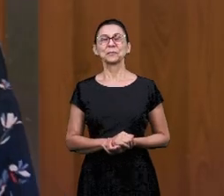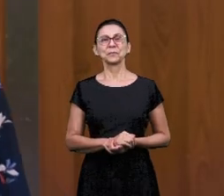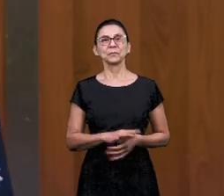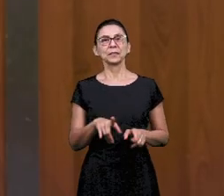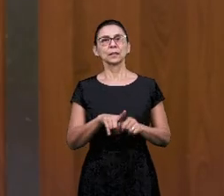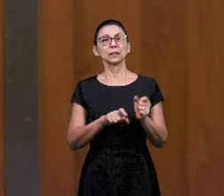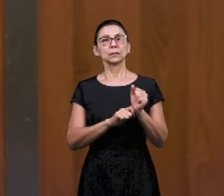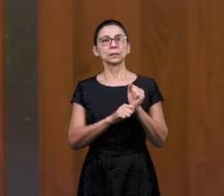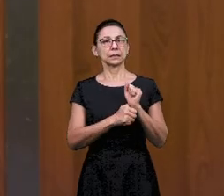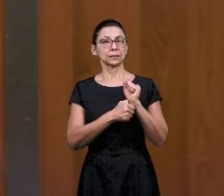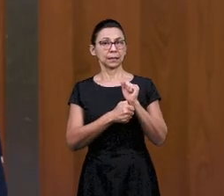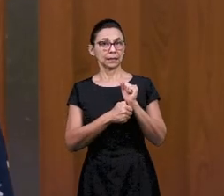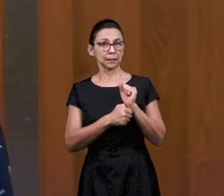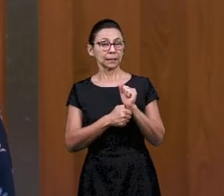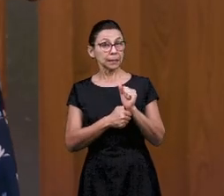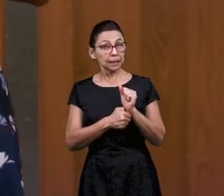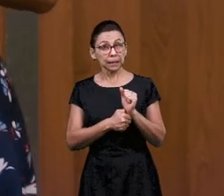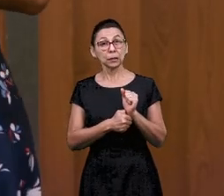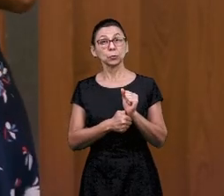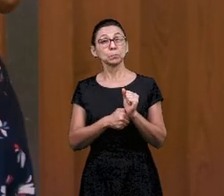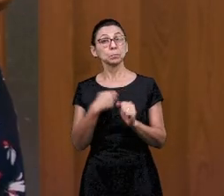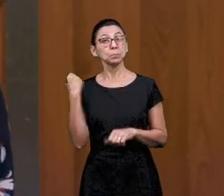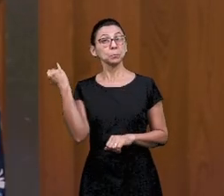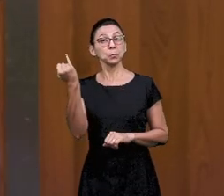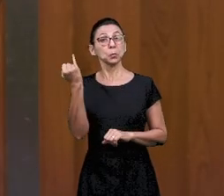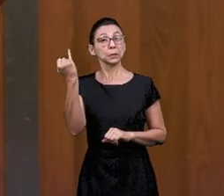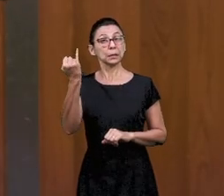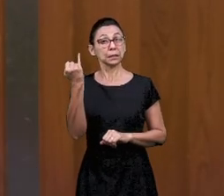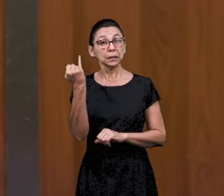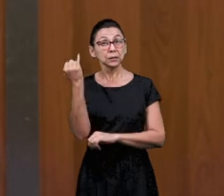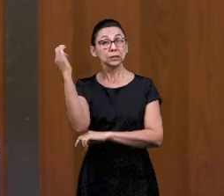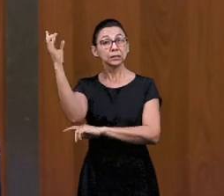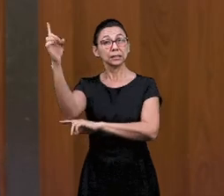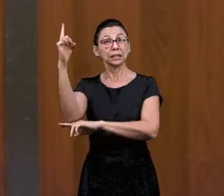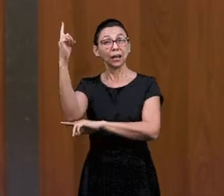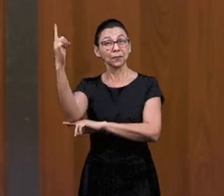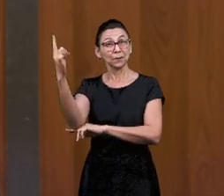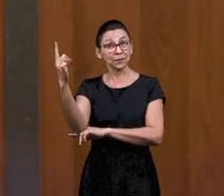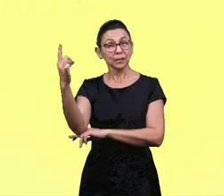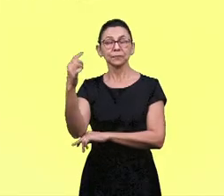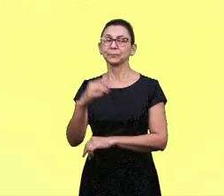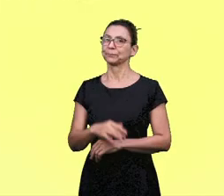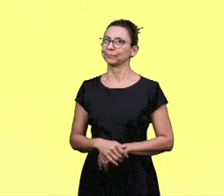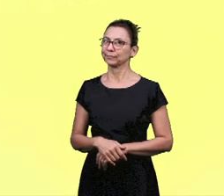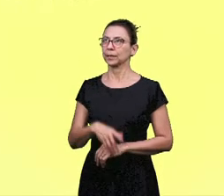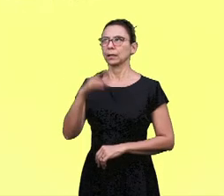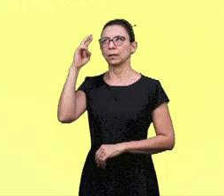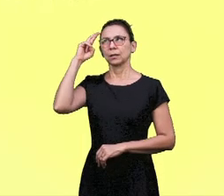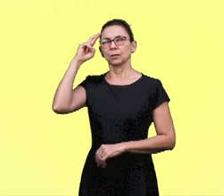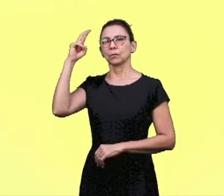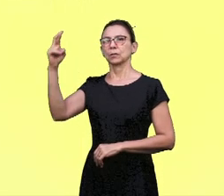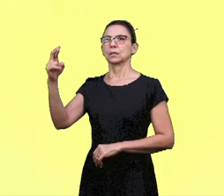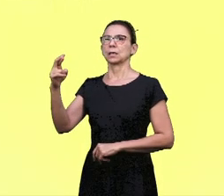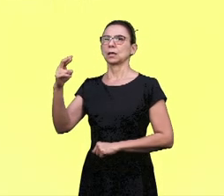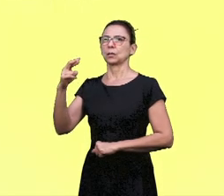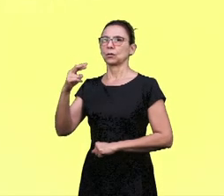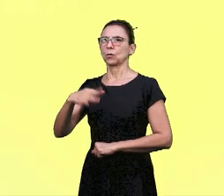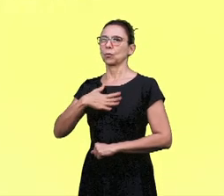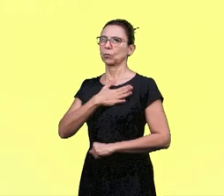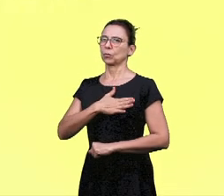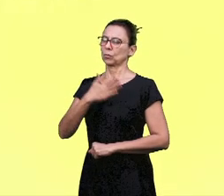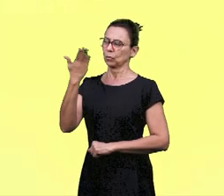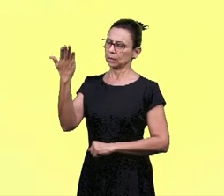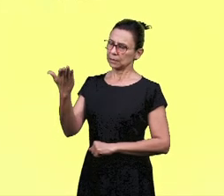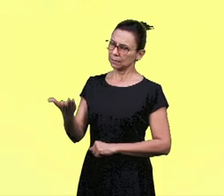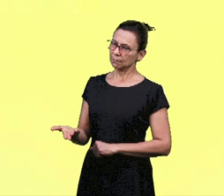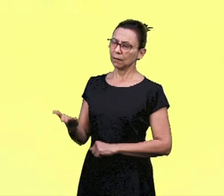secret des qualités de David était que le Seigneur était avec lui. David, il est devenu un